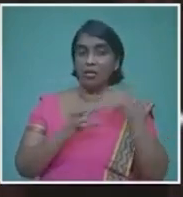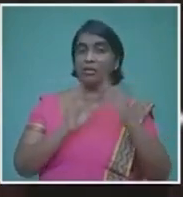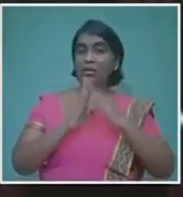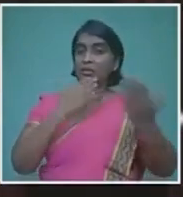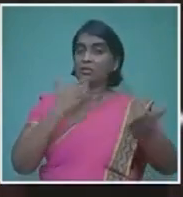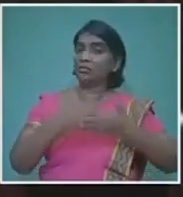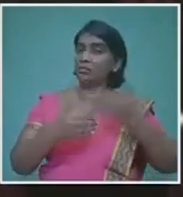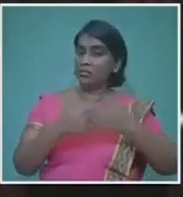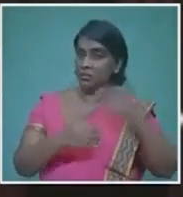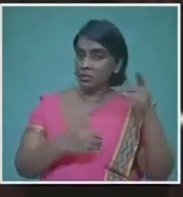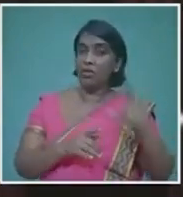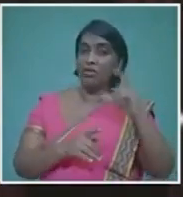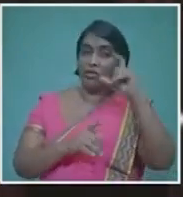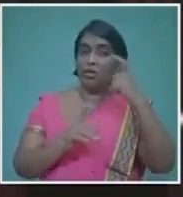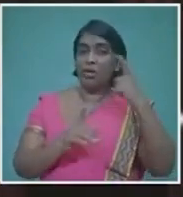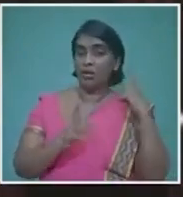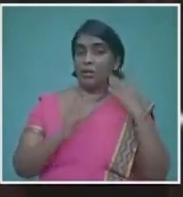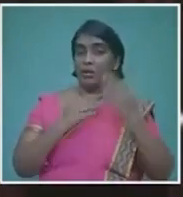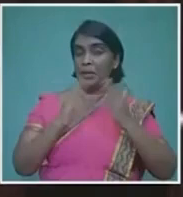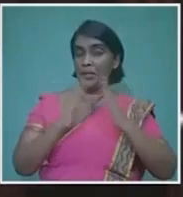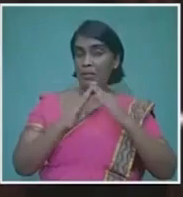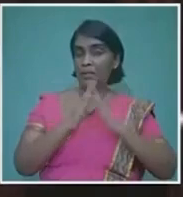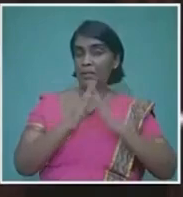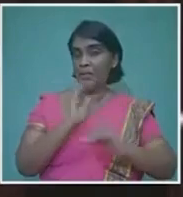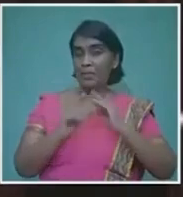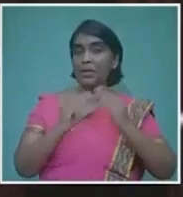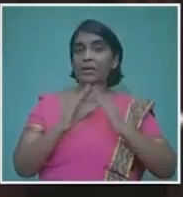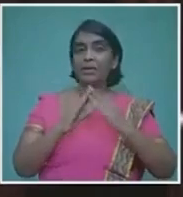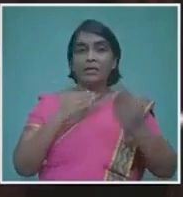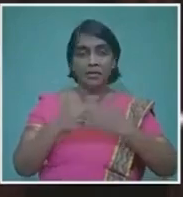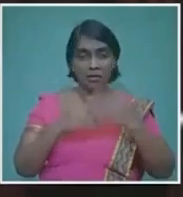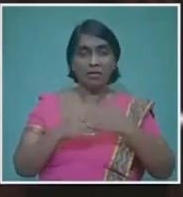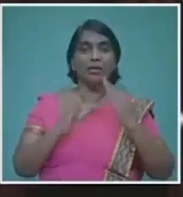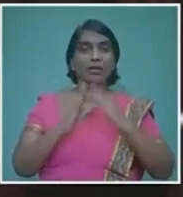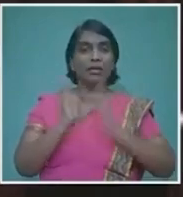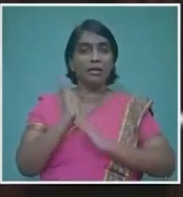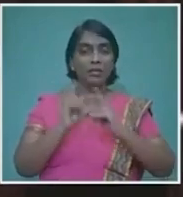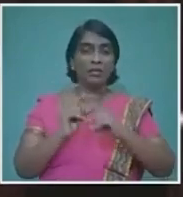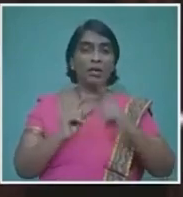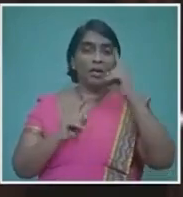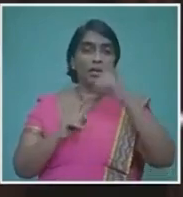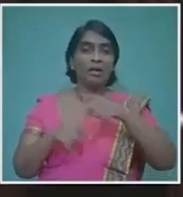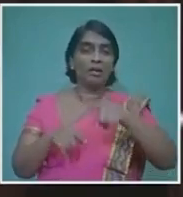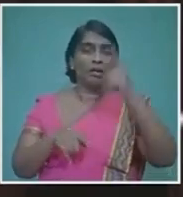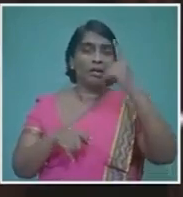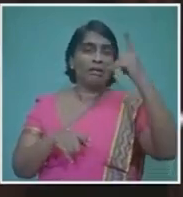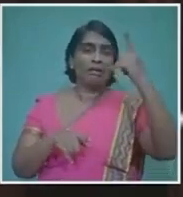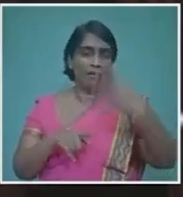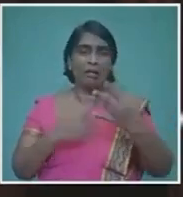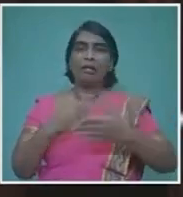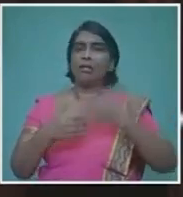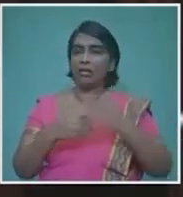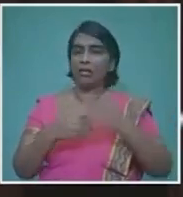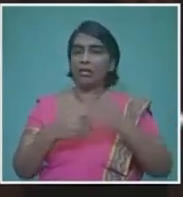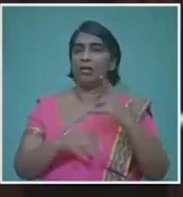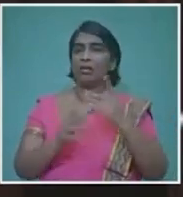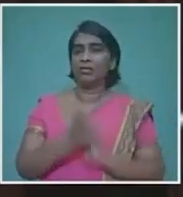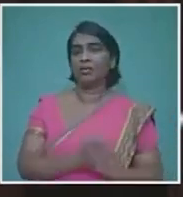එකක් හදලා තියෙනවා. කොළඹ ඩිෆෙන්ස් මිනිස්ටර් එකට බිල්ඩින් එකක් හදලා තියෙනවා. ඒ ඩිෆෙන්ස් මිනිස්ටර් එකේ හතරෙන් එකයි හදලා තියෙන්නේ. ඒ ඩිෆෙන්ස්